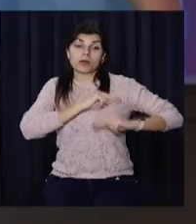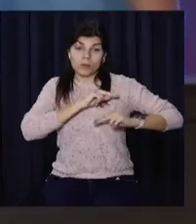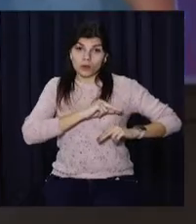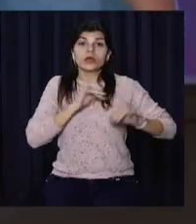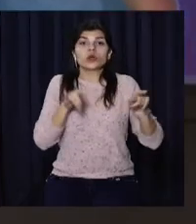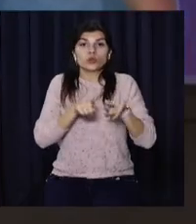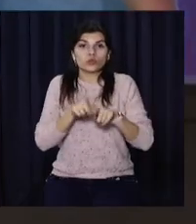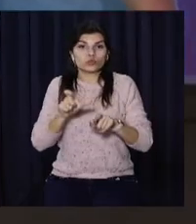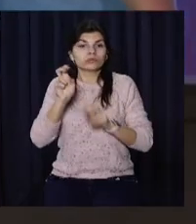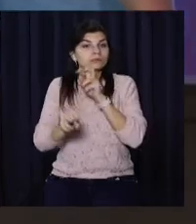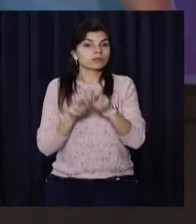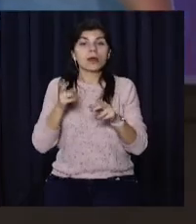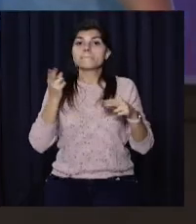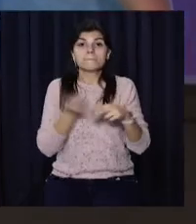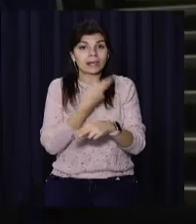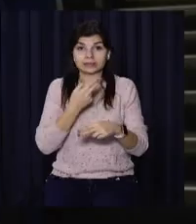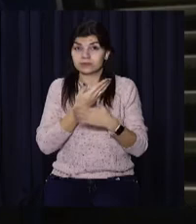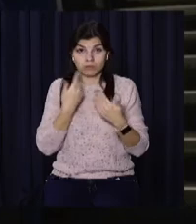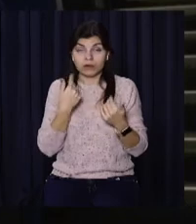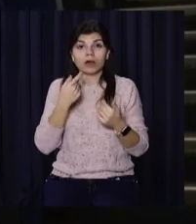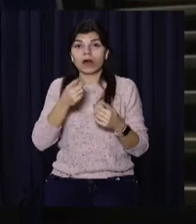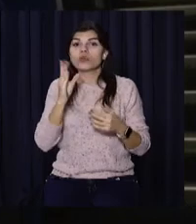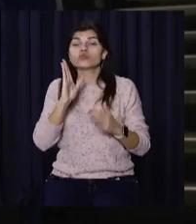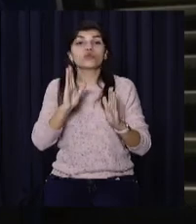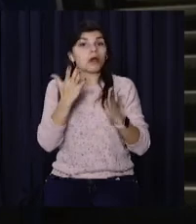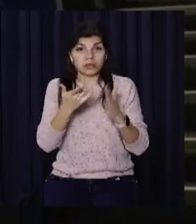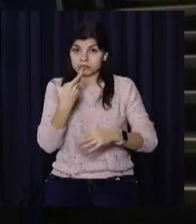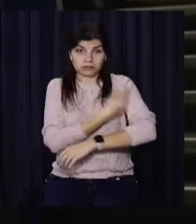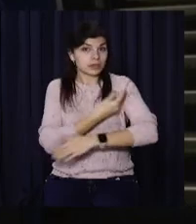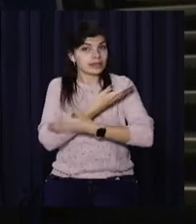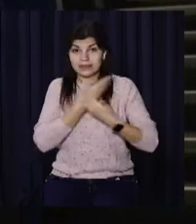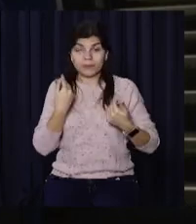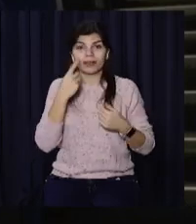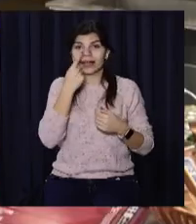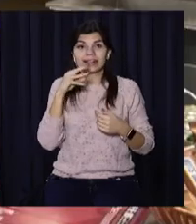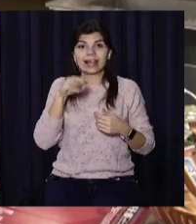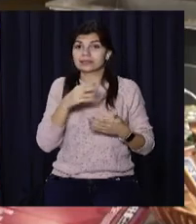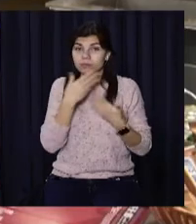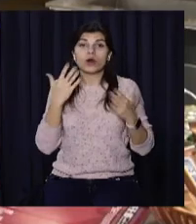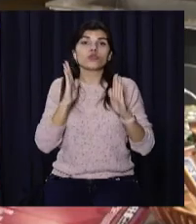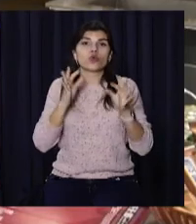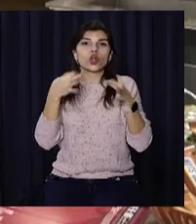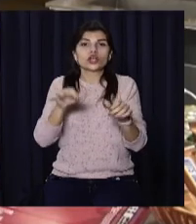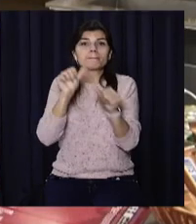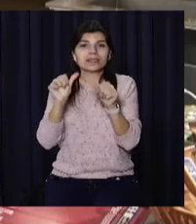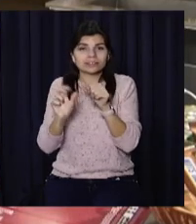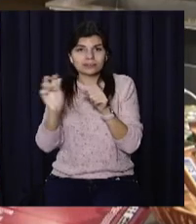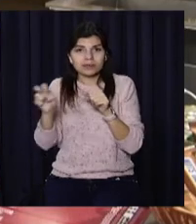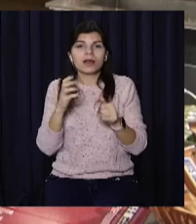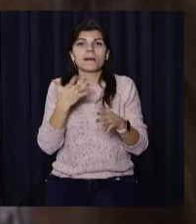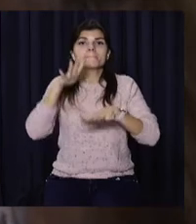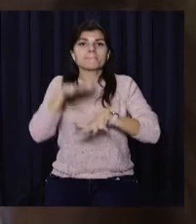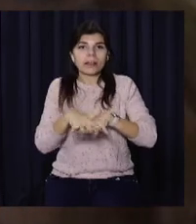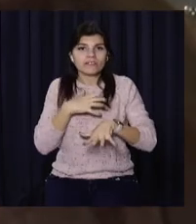і відвідувачів. Без них вхід лише до продовольчих крамниць, аптек, ветаптек, банків та АЗС. Заклади освіти у